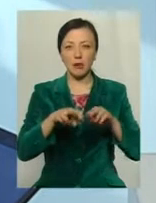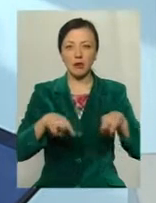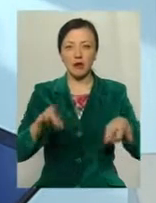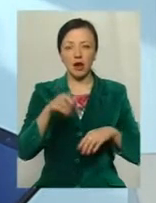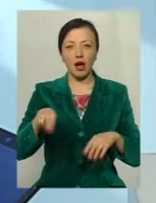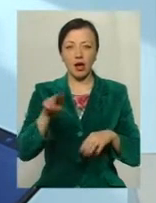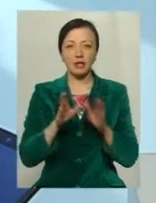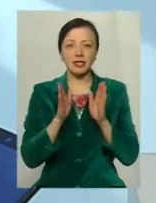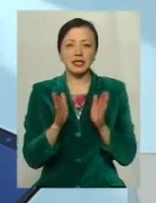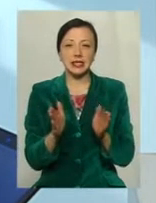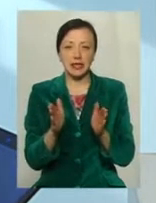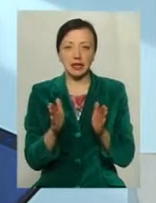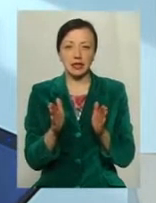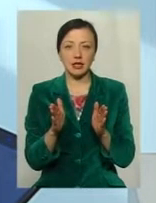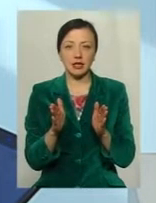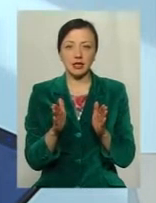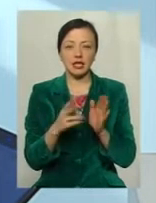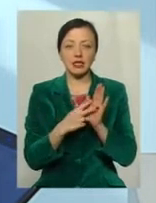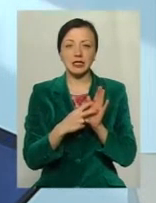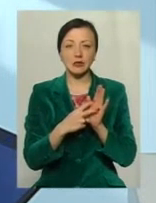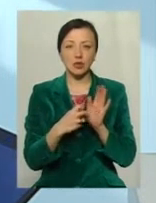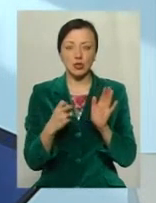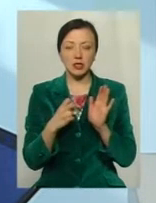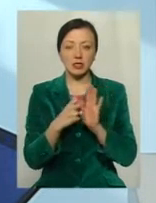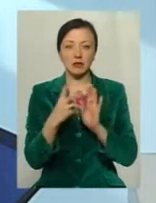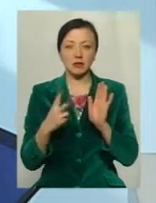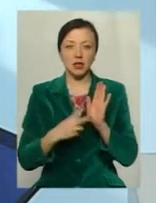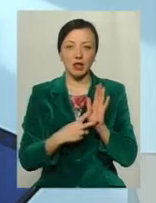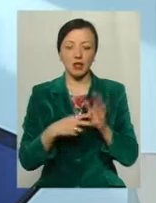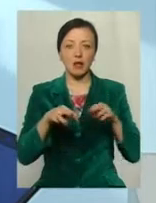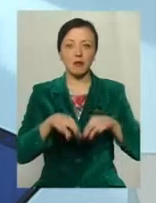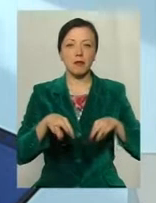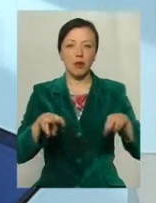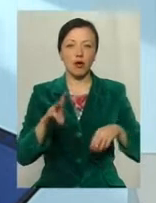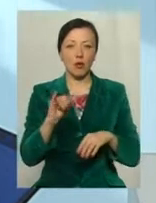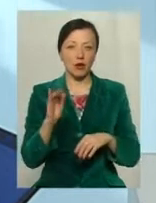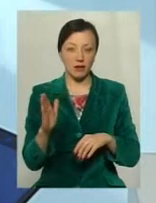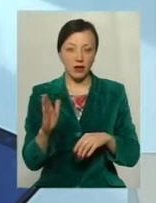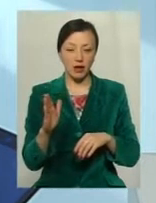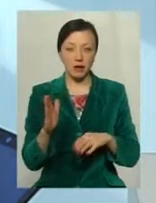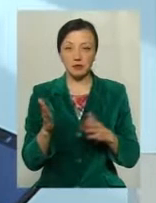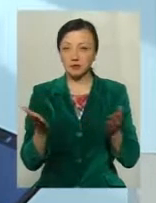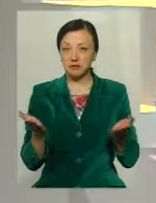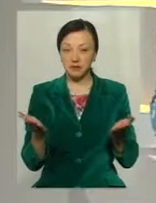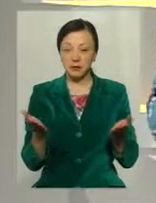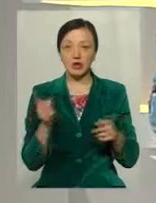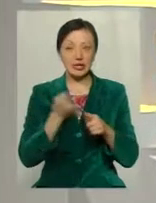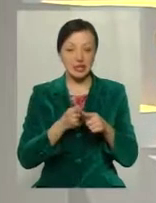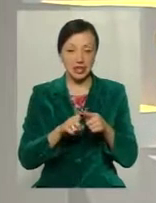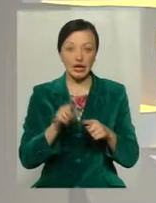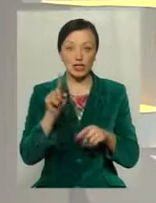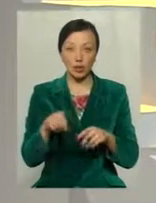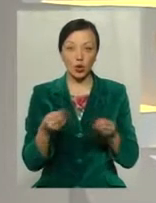і малоімущим відповідальним. Безумовно, субвенції, які мають на інші. А власні надходження в цьому бюджеті